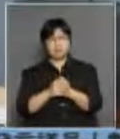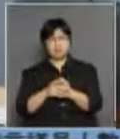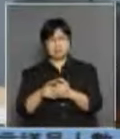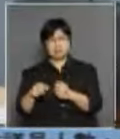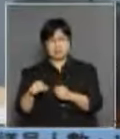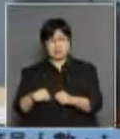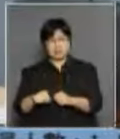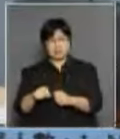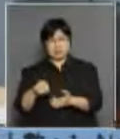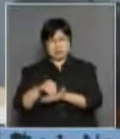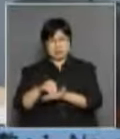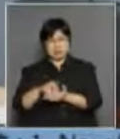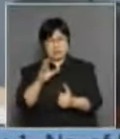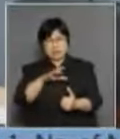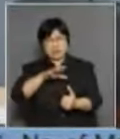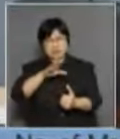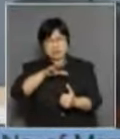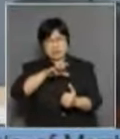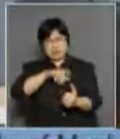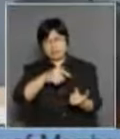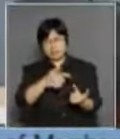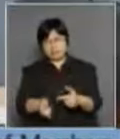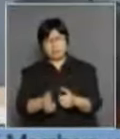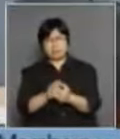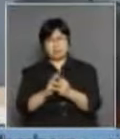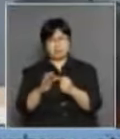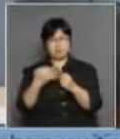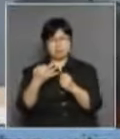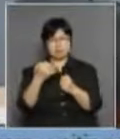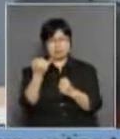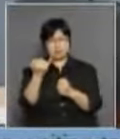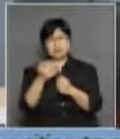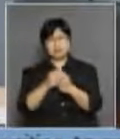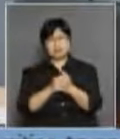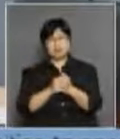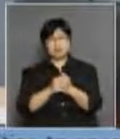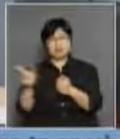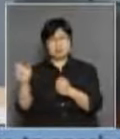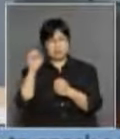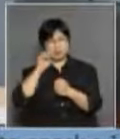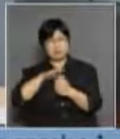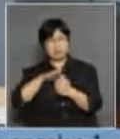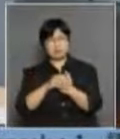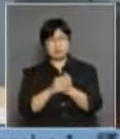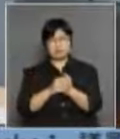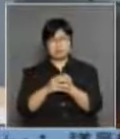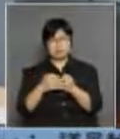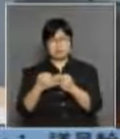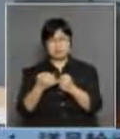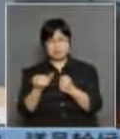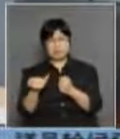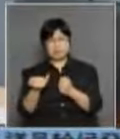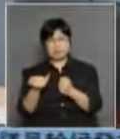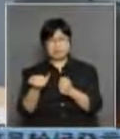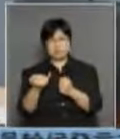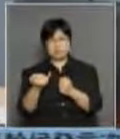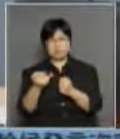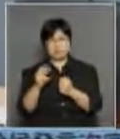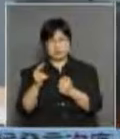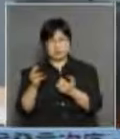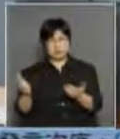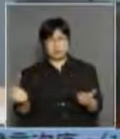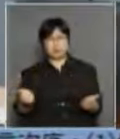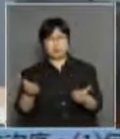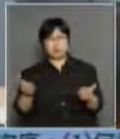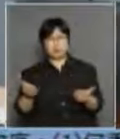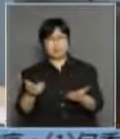齒鬧落去嘅。第三宗罪，佢就咁講啊， 第三宗罪就是變相鼓勵大家養